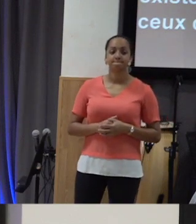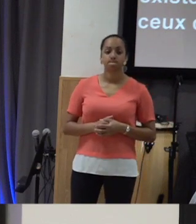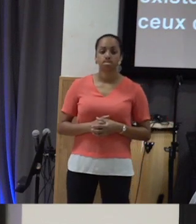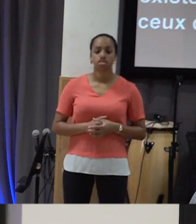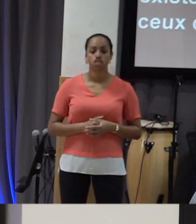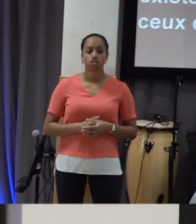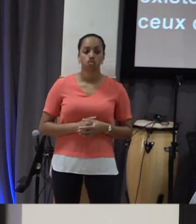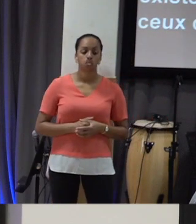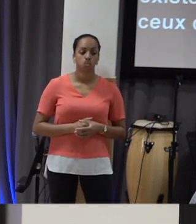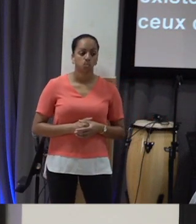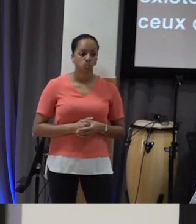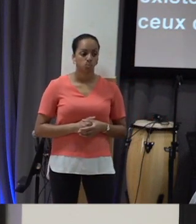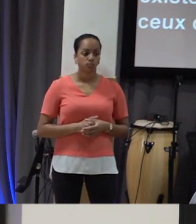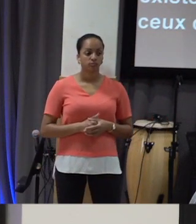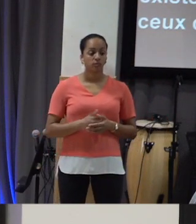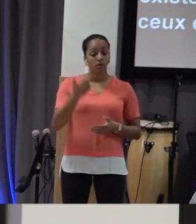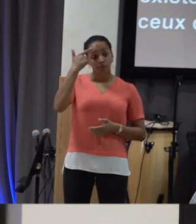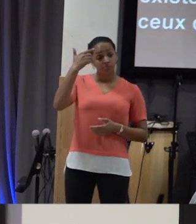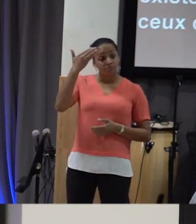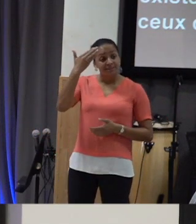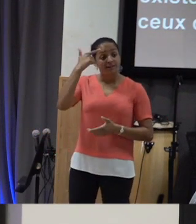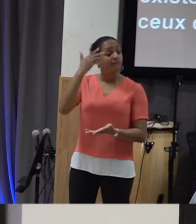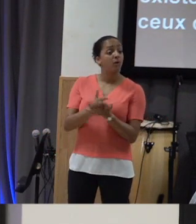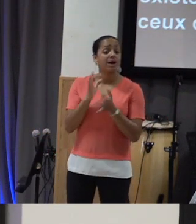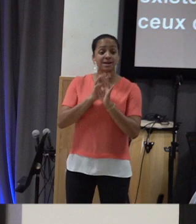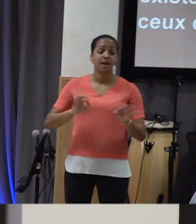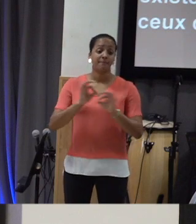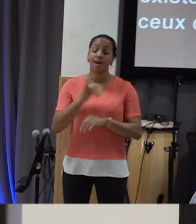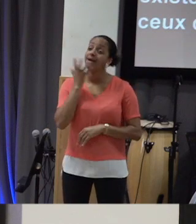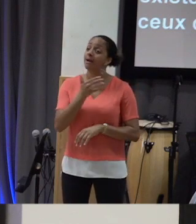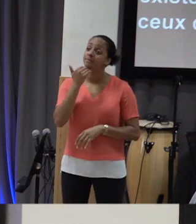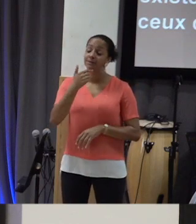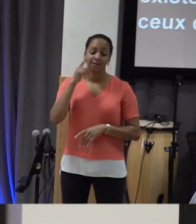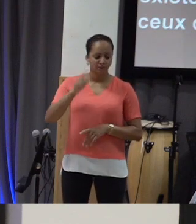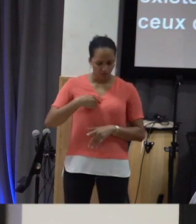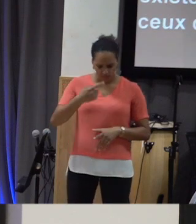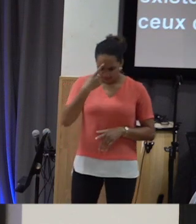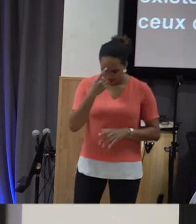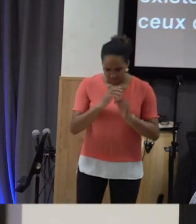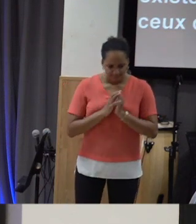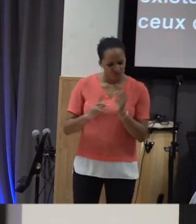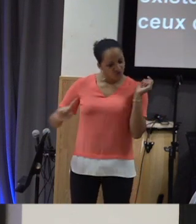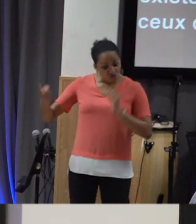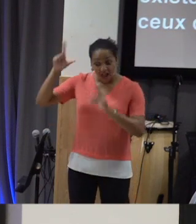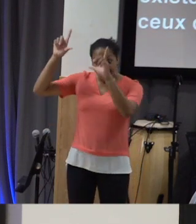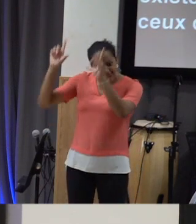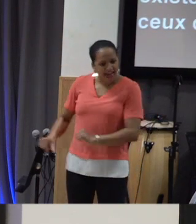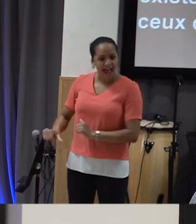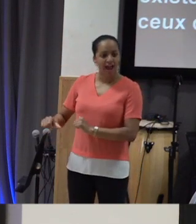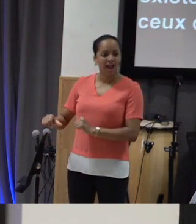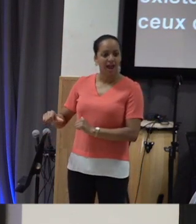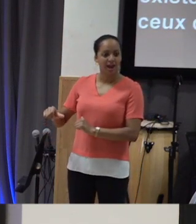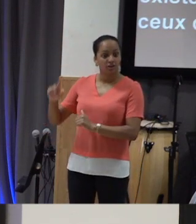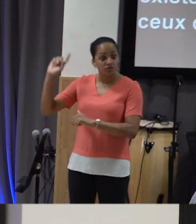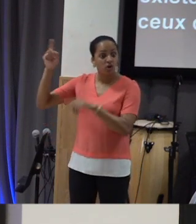être agréable, car il faut que celui qui s'approche de Dieu croie que Dieu existe et qu'il est le rémunérateur de ceux qui